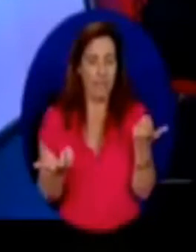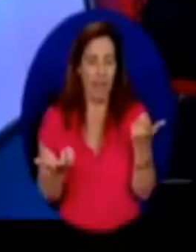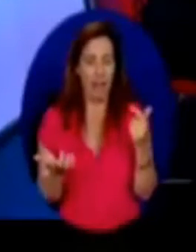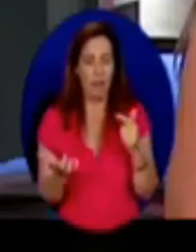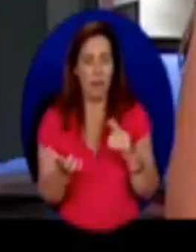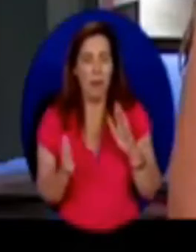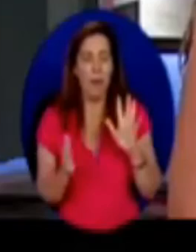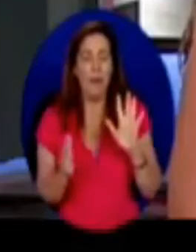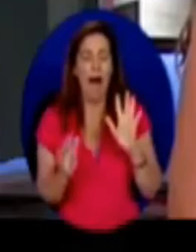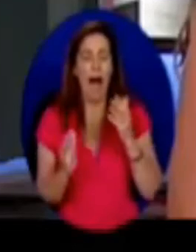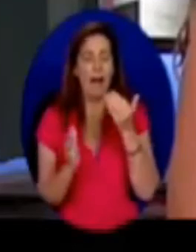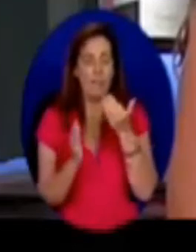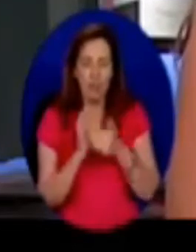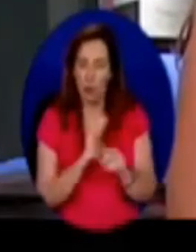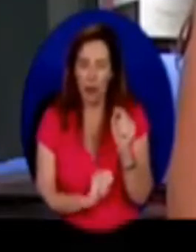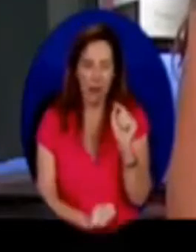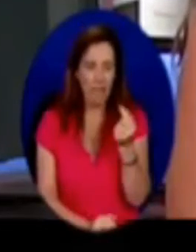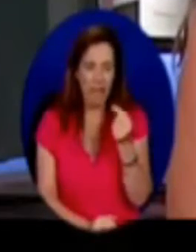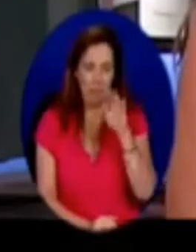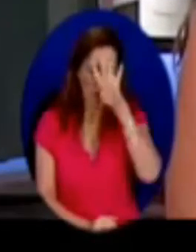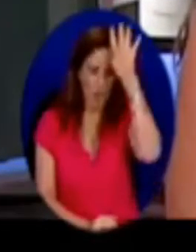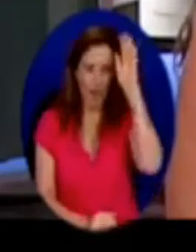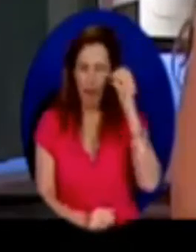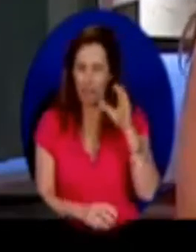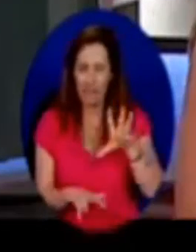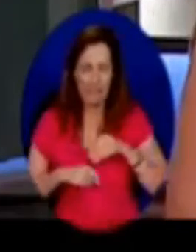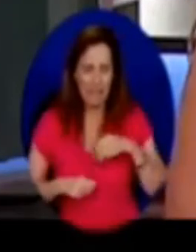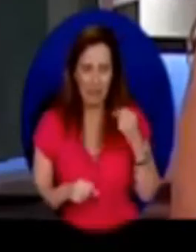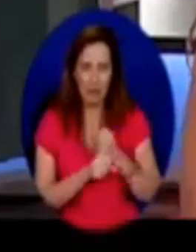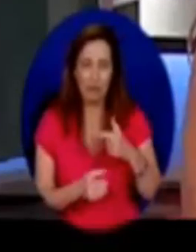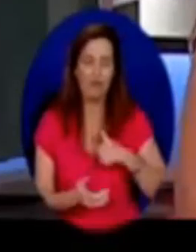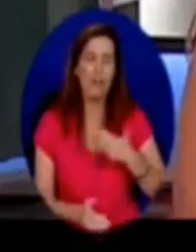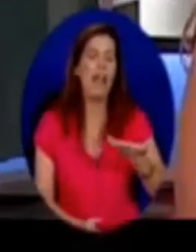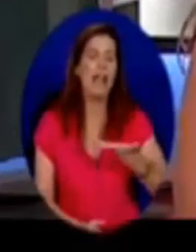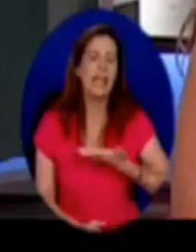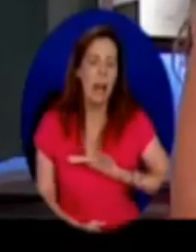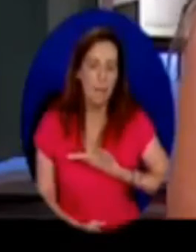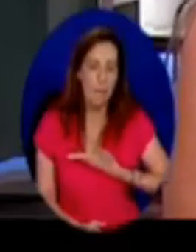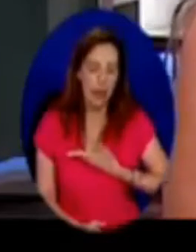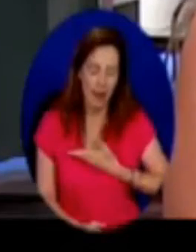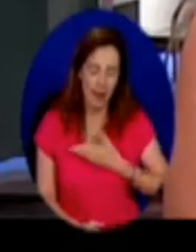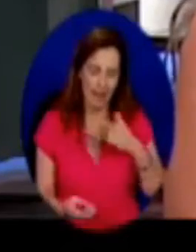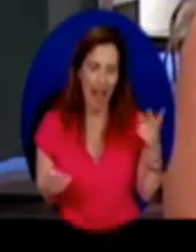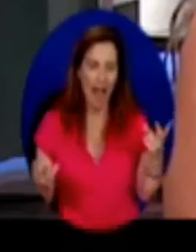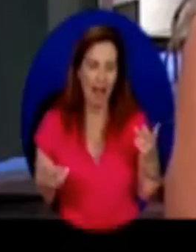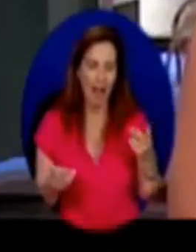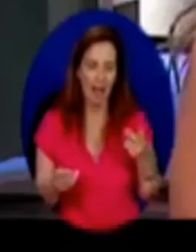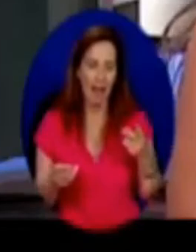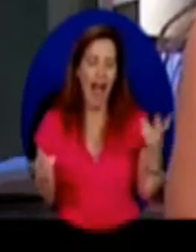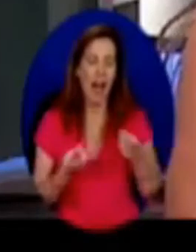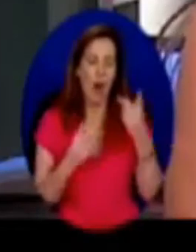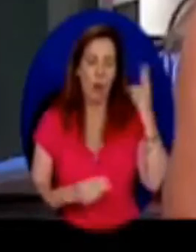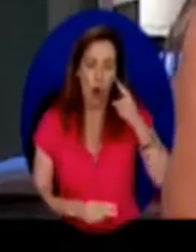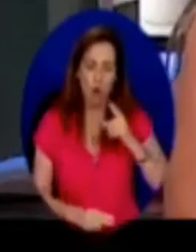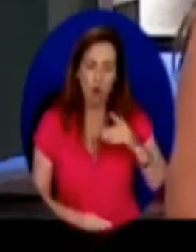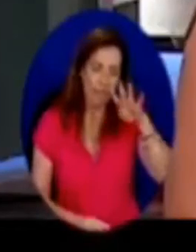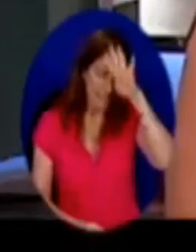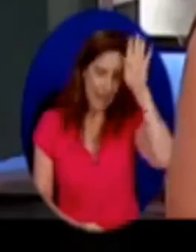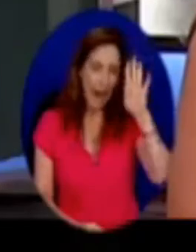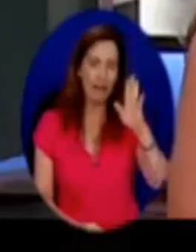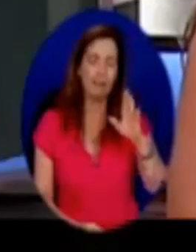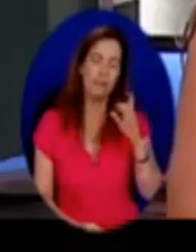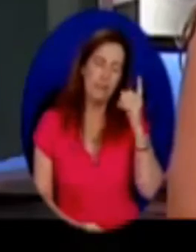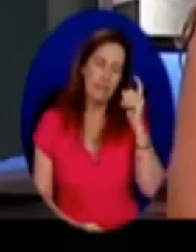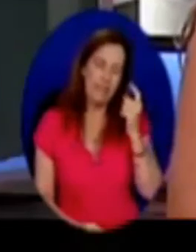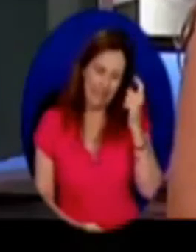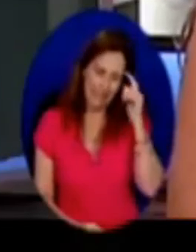הוויתורים המאוד מינימליים שאיראן הסכים אליהם על מנת לקבל את מלוע הכלה בסנקציות איראן סביר